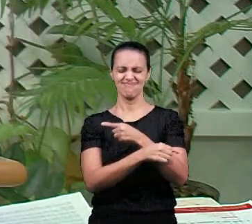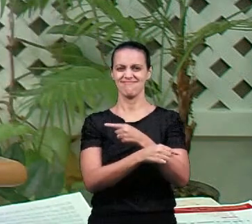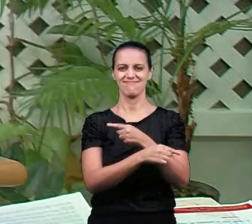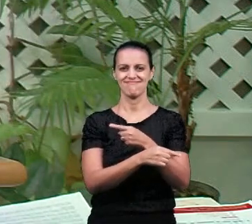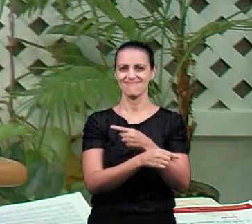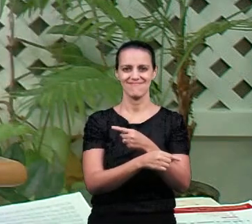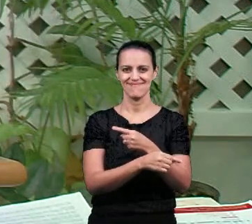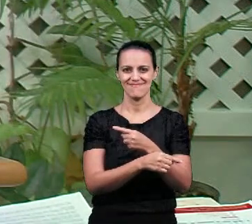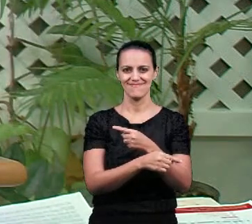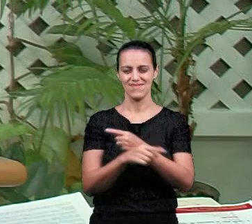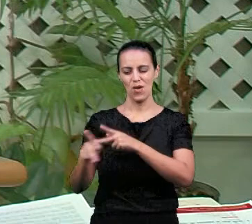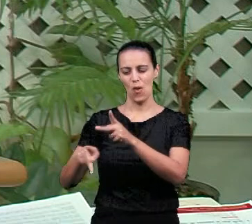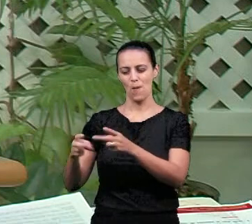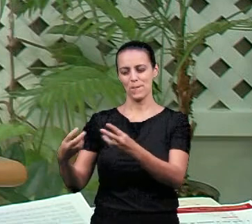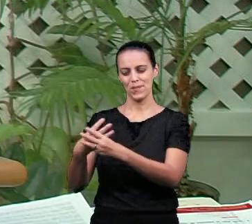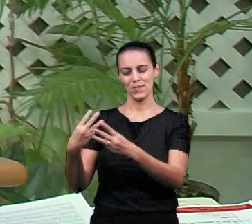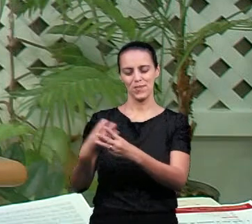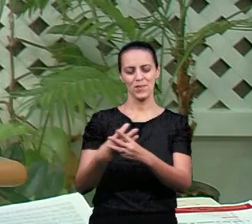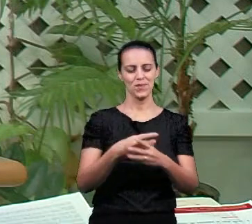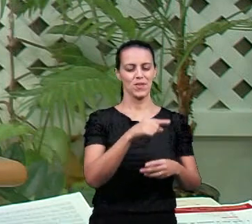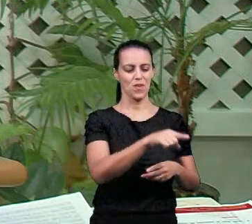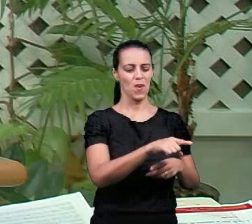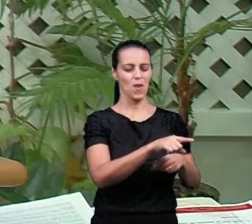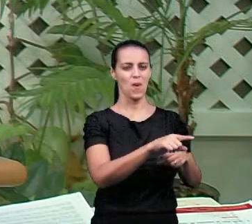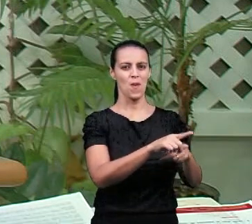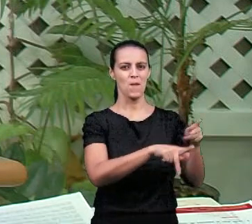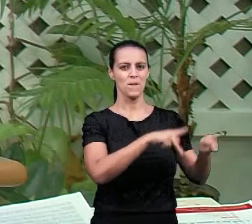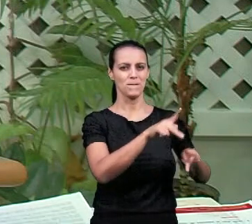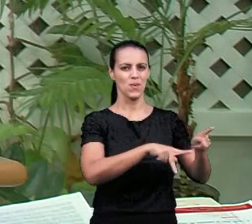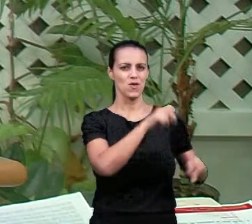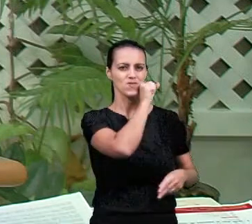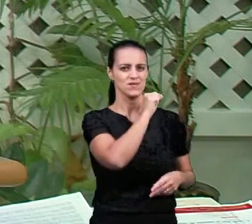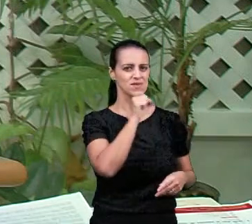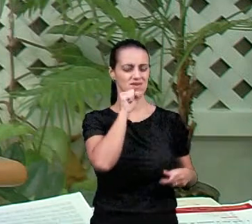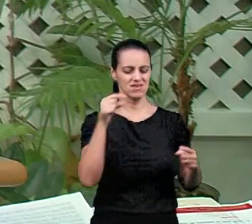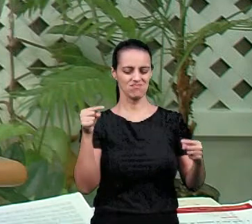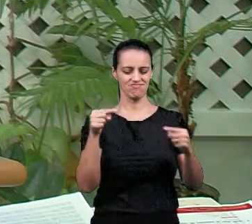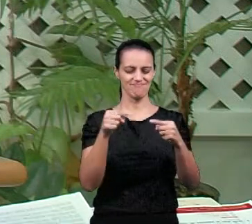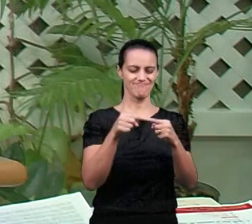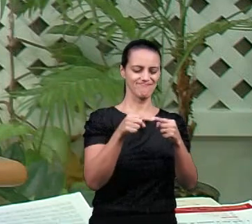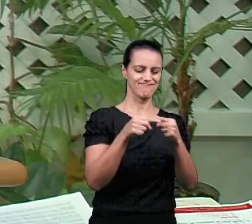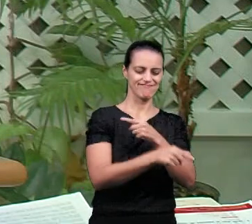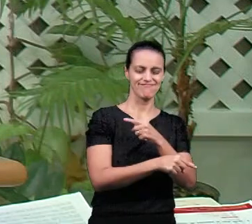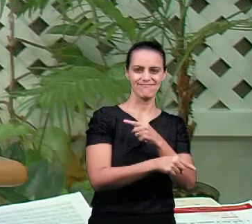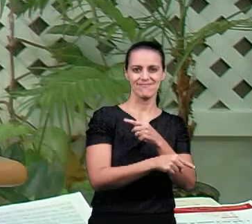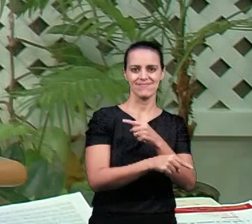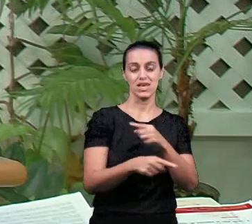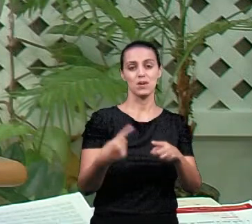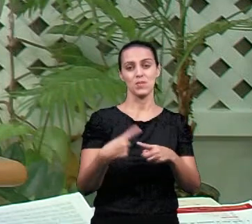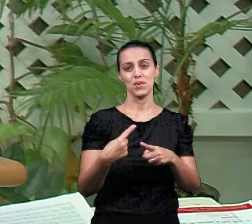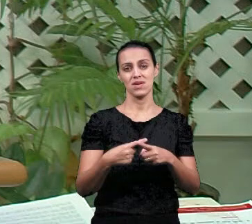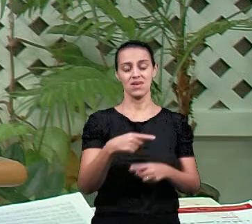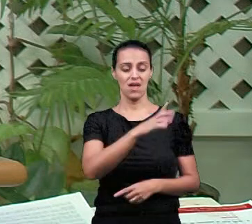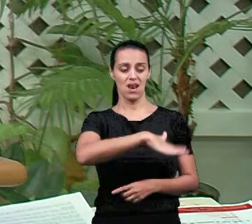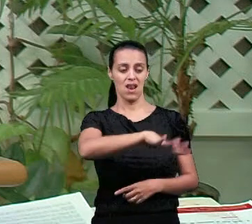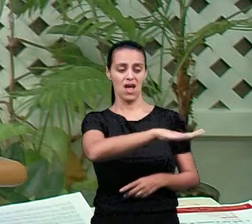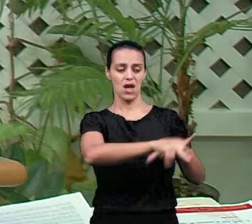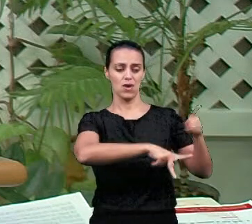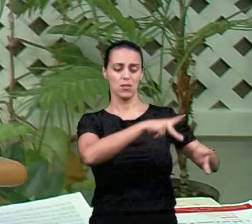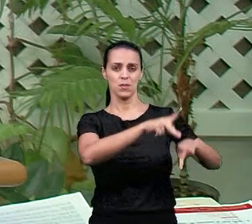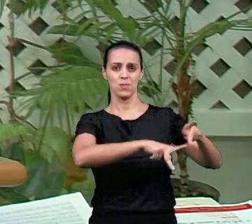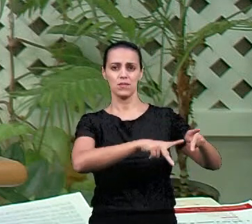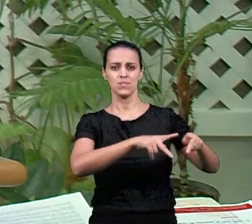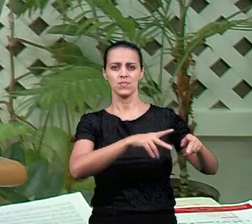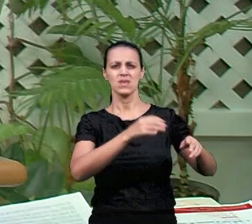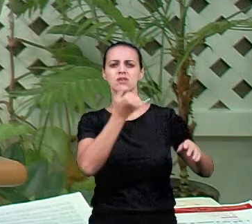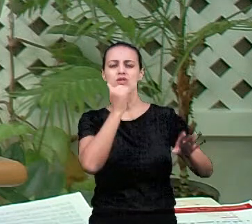pas ensemble. Parce que les Samaritains avaient un lien gentil. Quand les Juifs